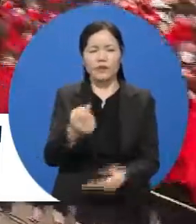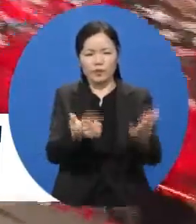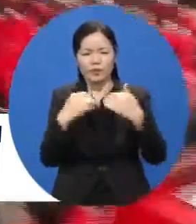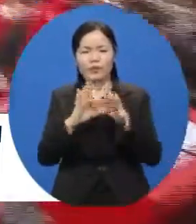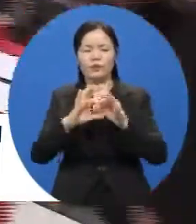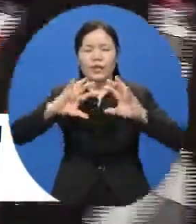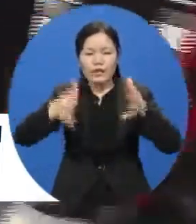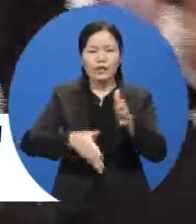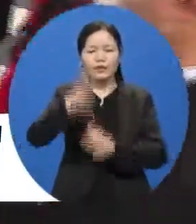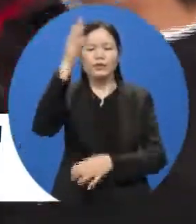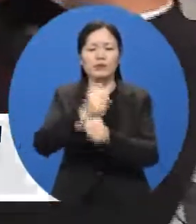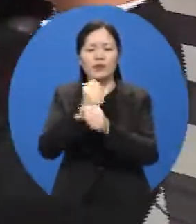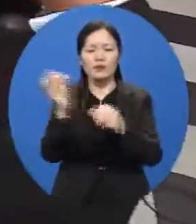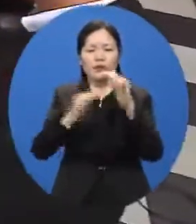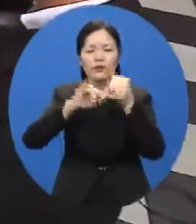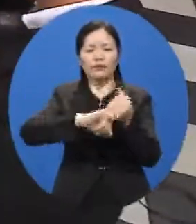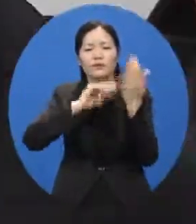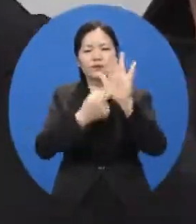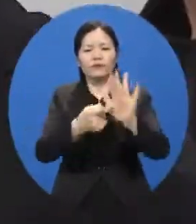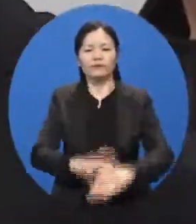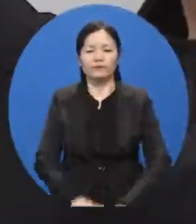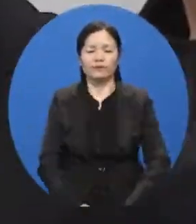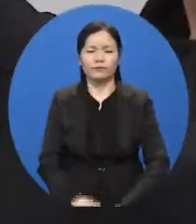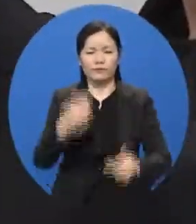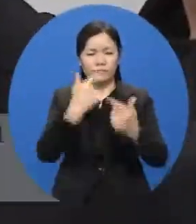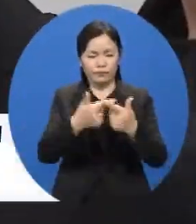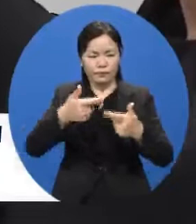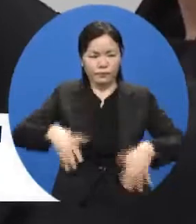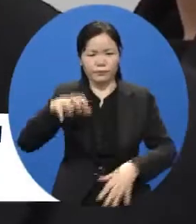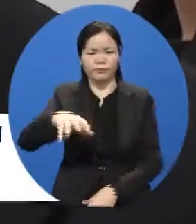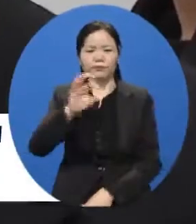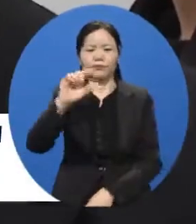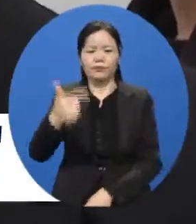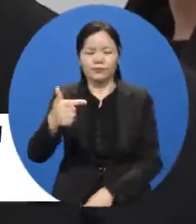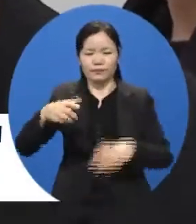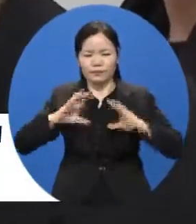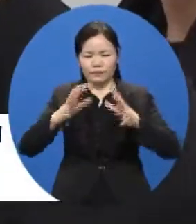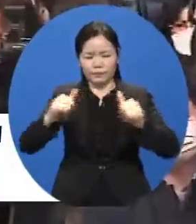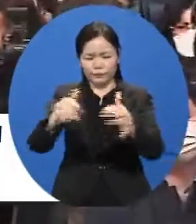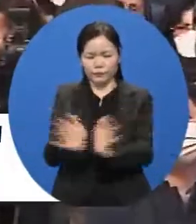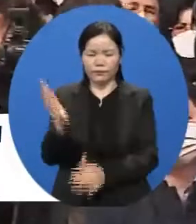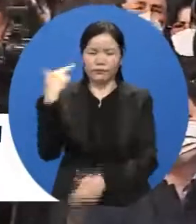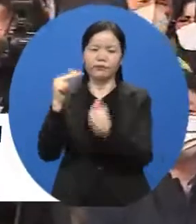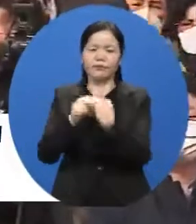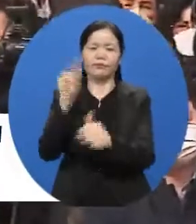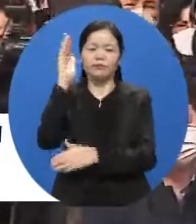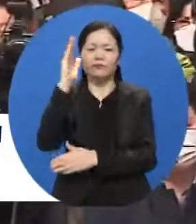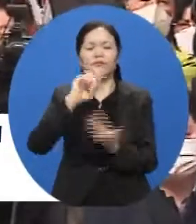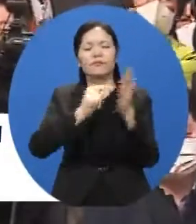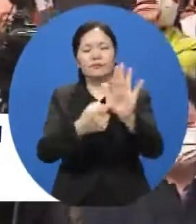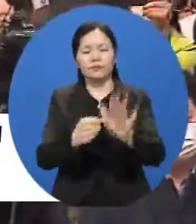세계적 도시로 만들겠다고 공약했습니다. 부산이 고향인 안철수 국민의당 전 후보 이야기도